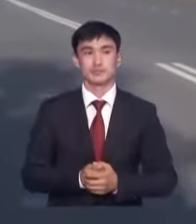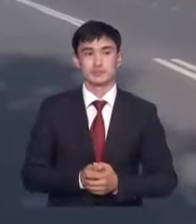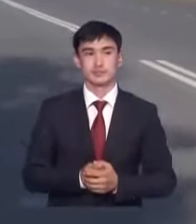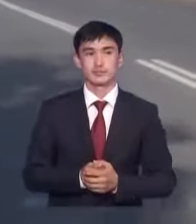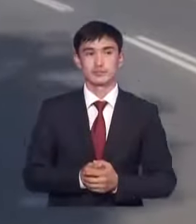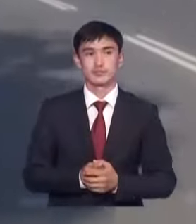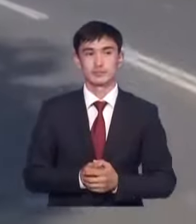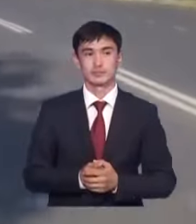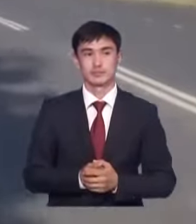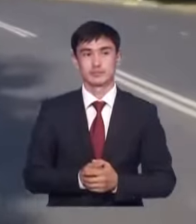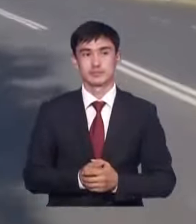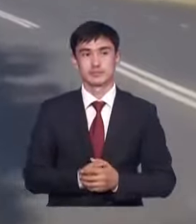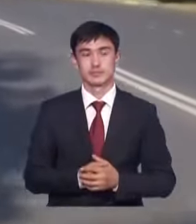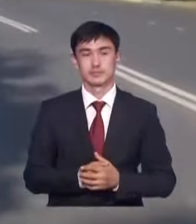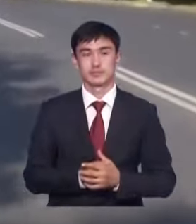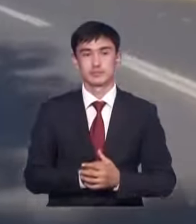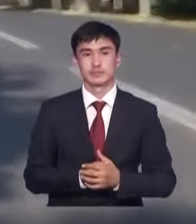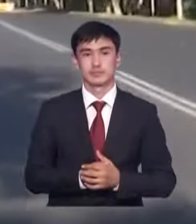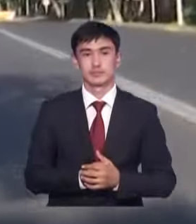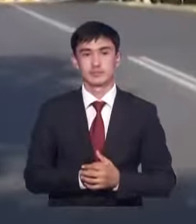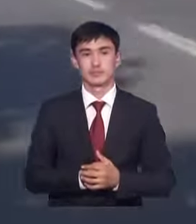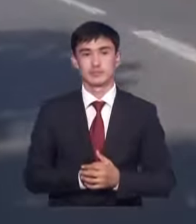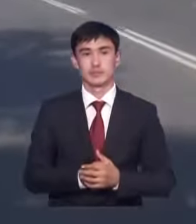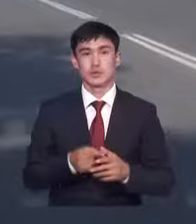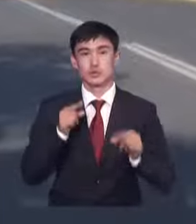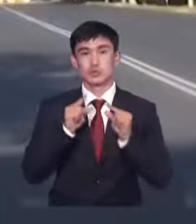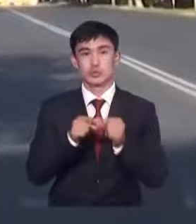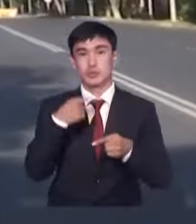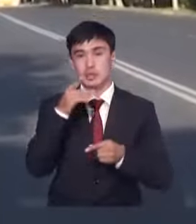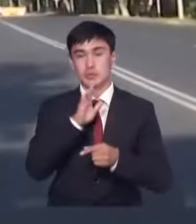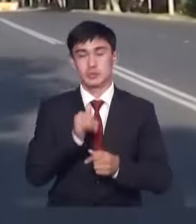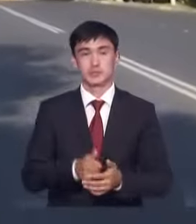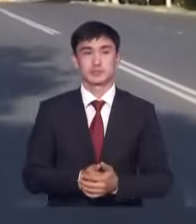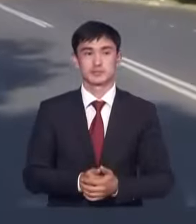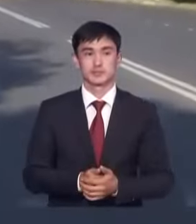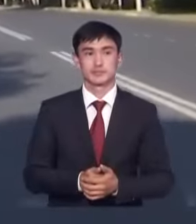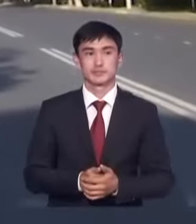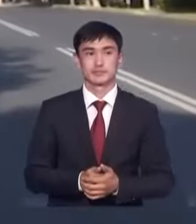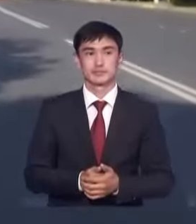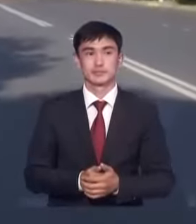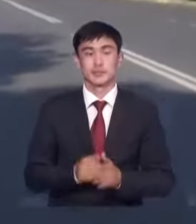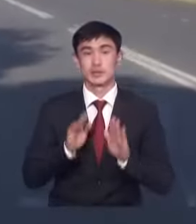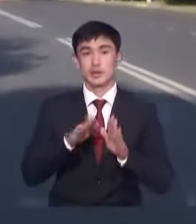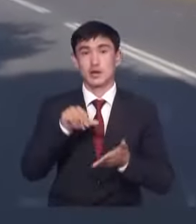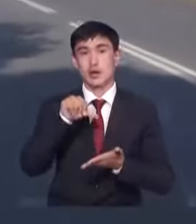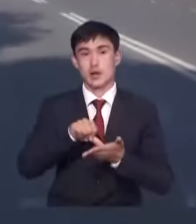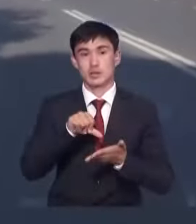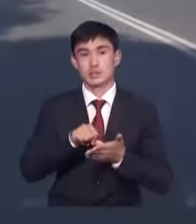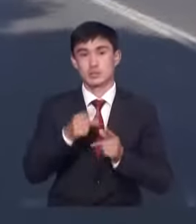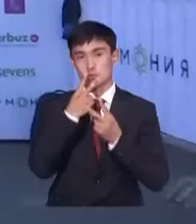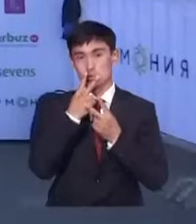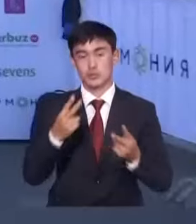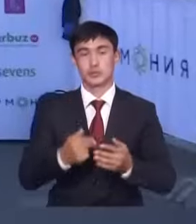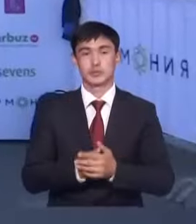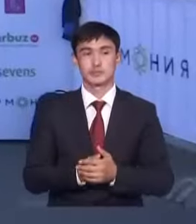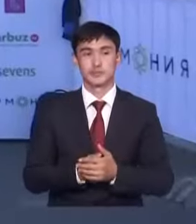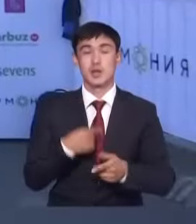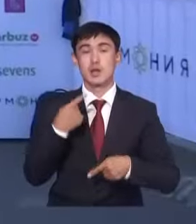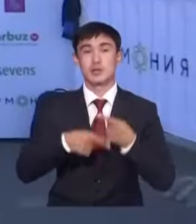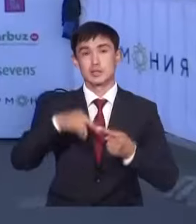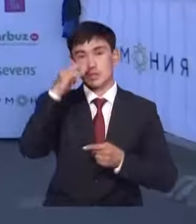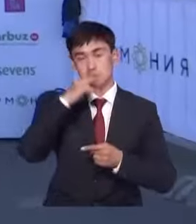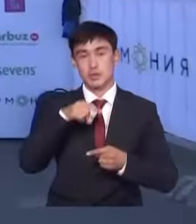эмоцияларыңыз. Ешкімге айтамайсың, сөзбен айтамайсың. Тек қана қатысып, көру керек. Келесі